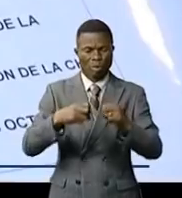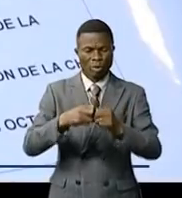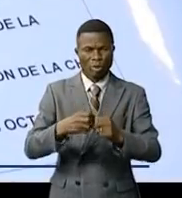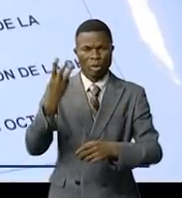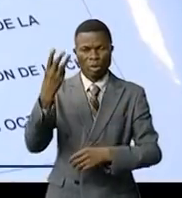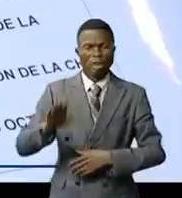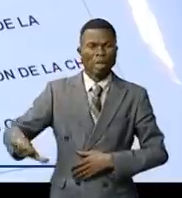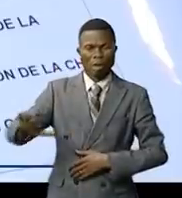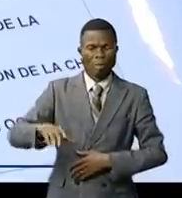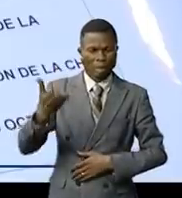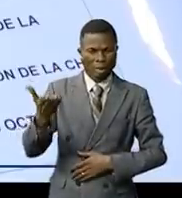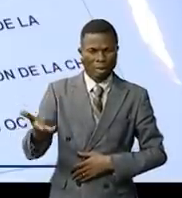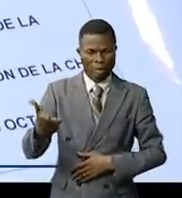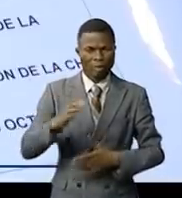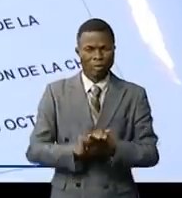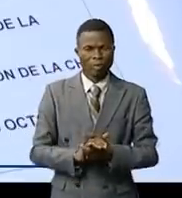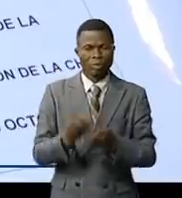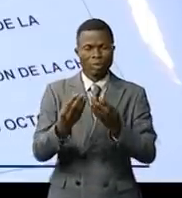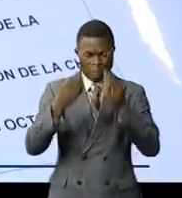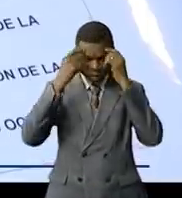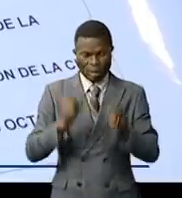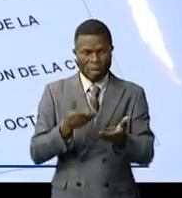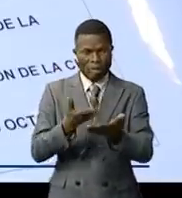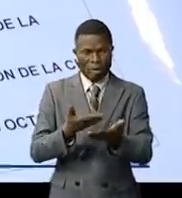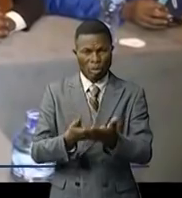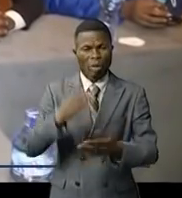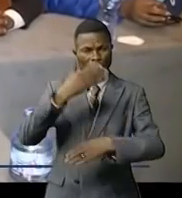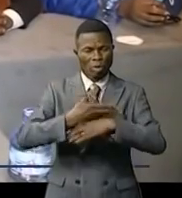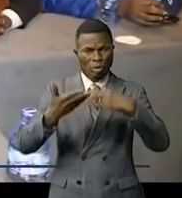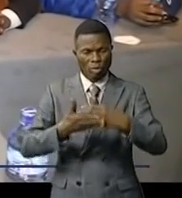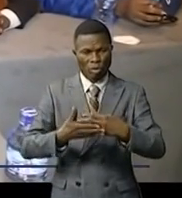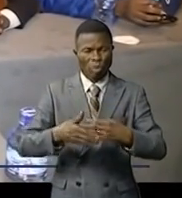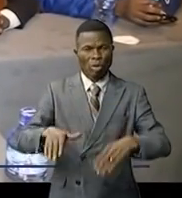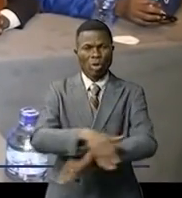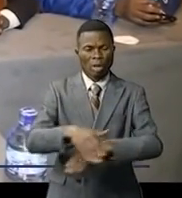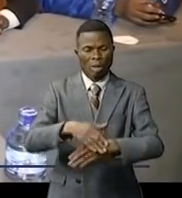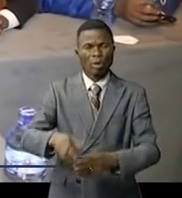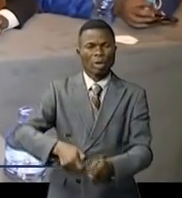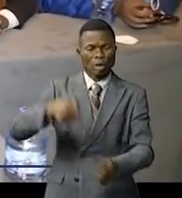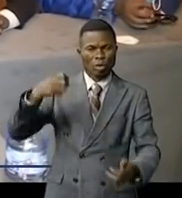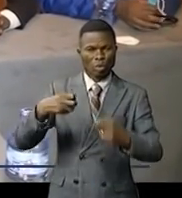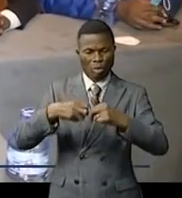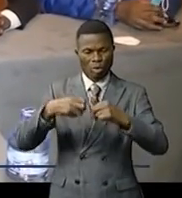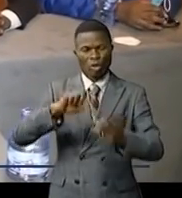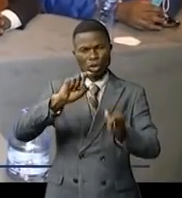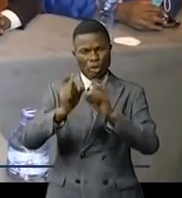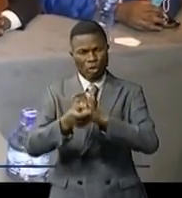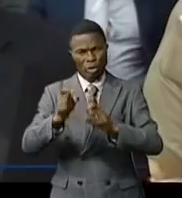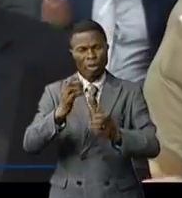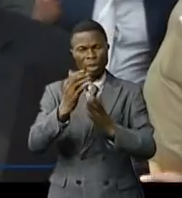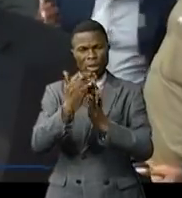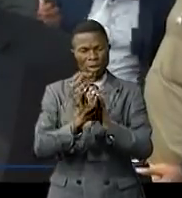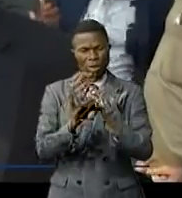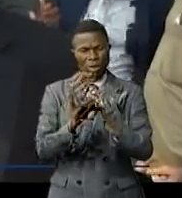électricité dans la sous-région. Des résolutions ont été prises pour la réhabilitation de la centrale et des réformes pour la